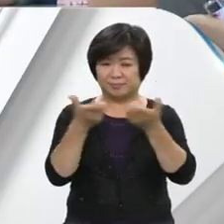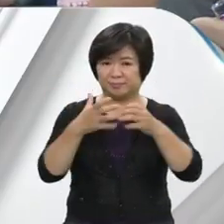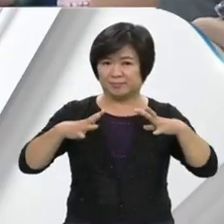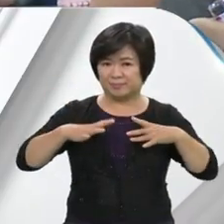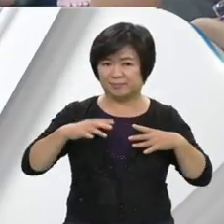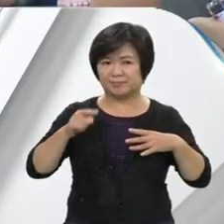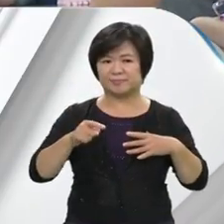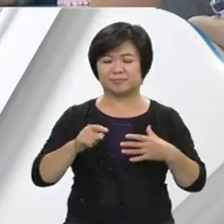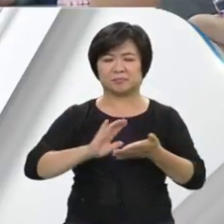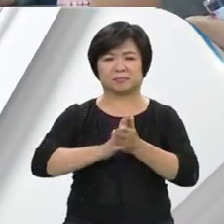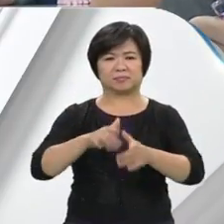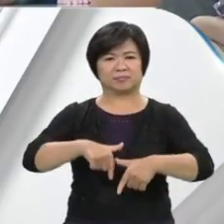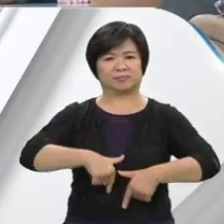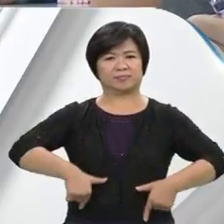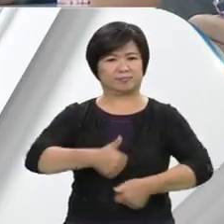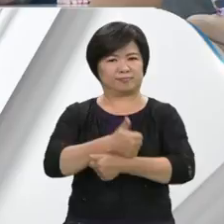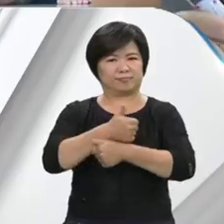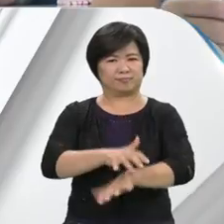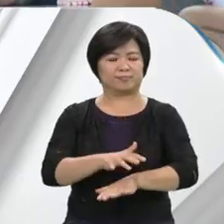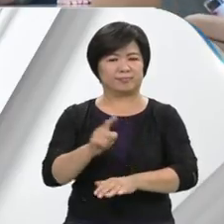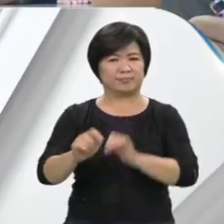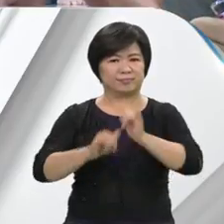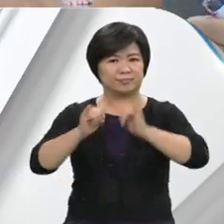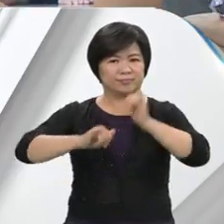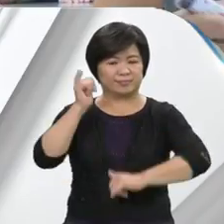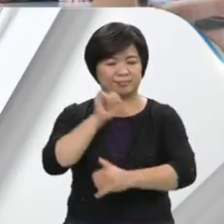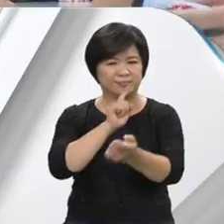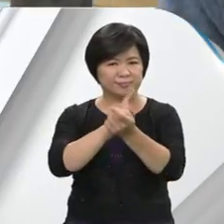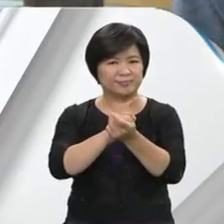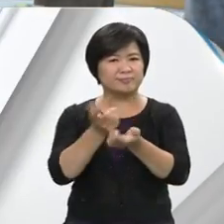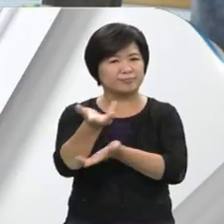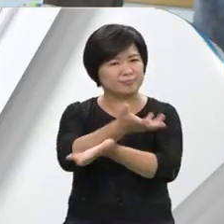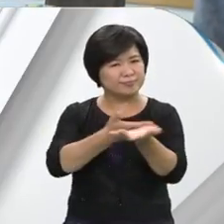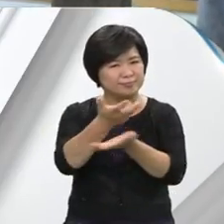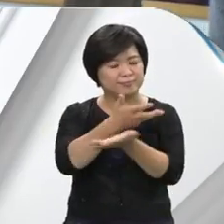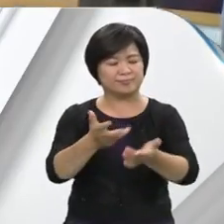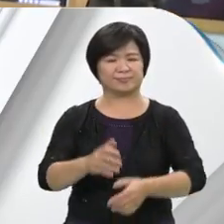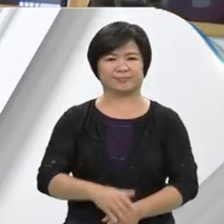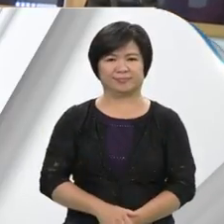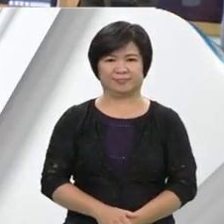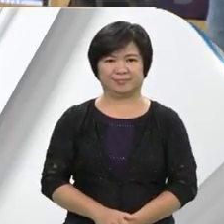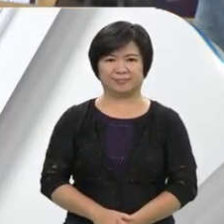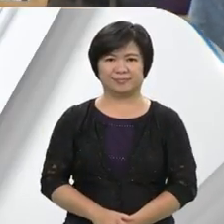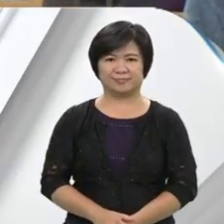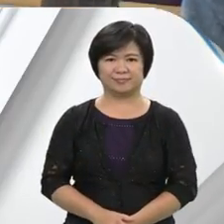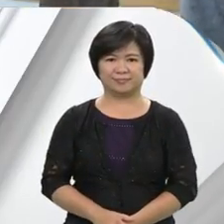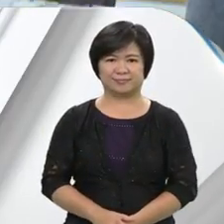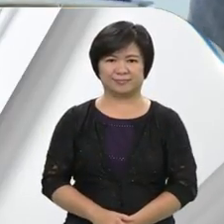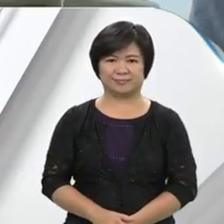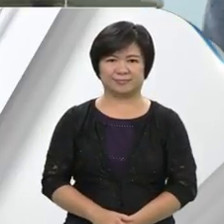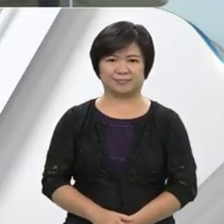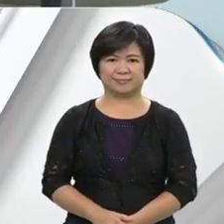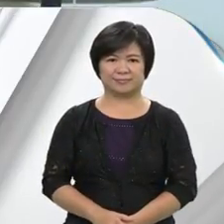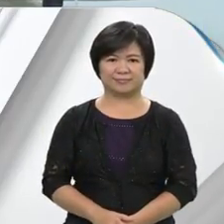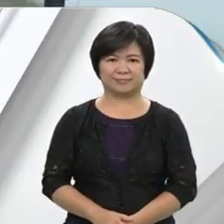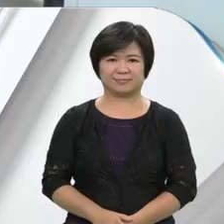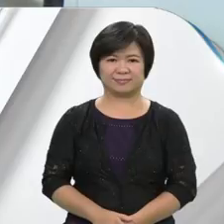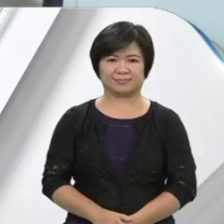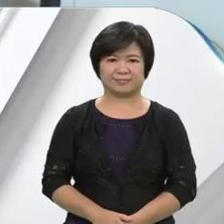音的变勇敢的经验，每用故事同世界来交流。客家新闻车友在林君勇台北报道。